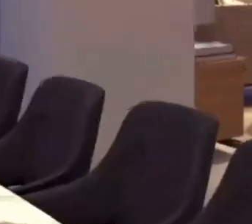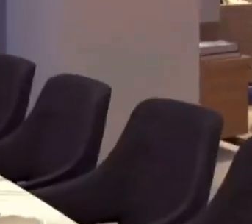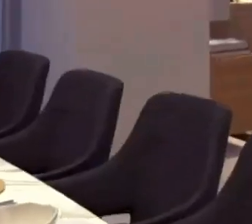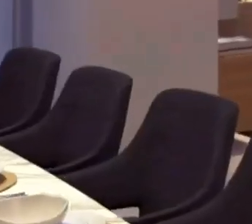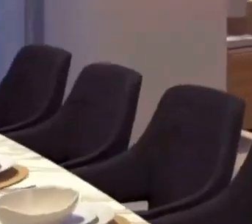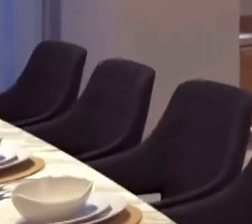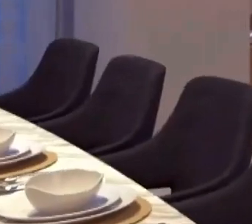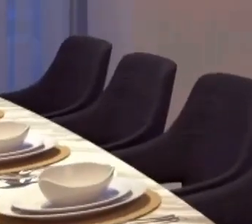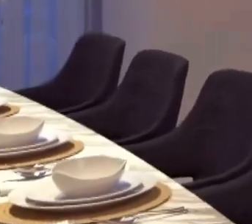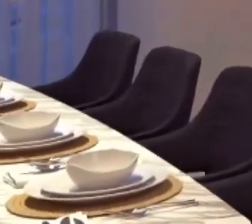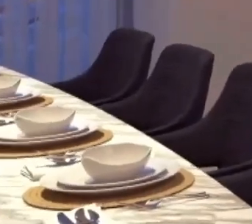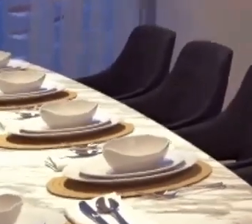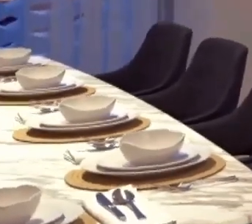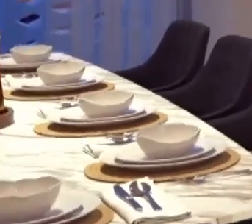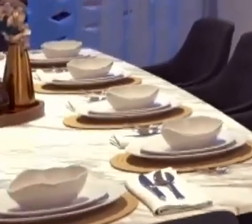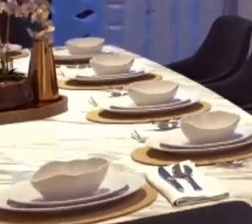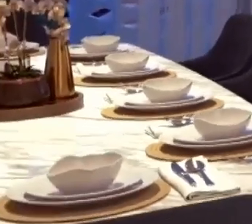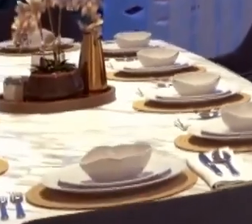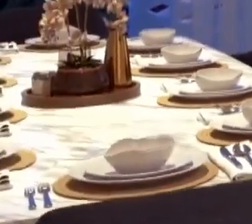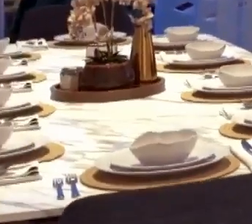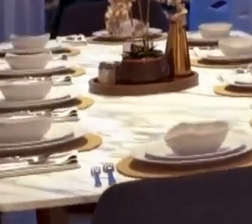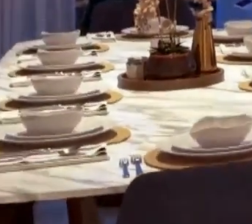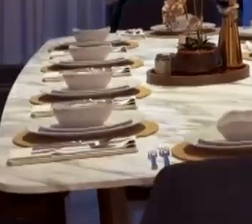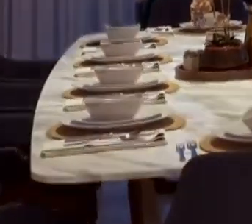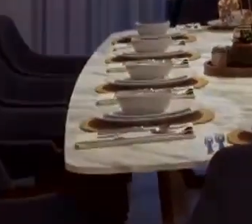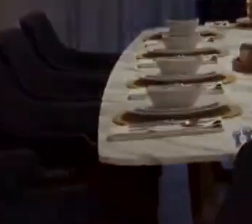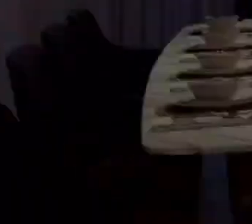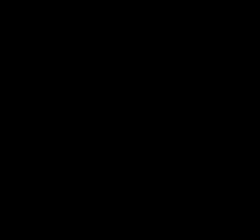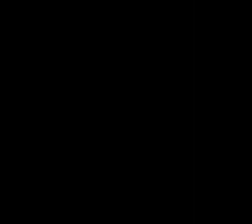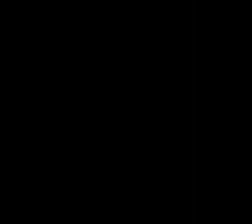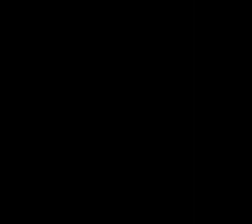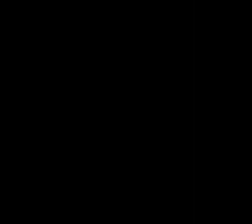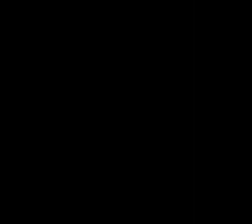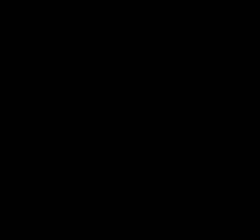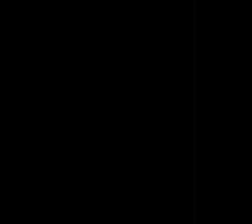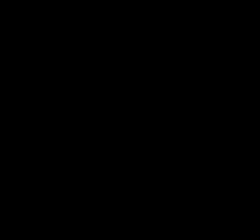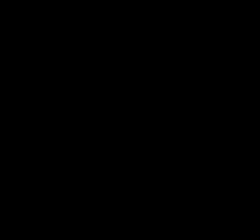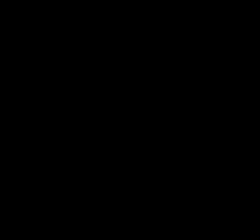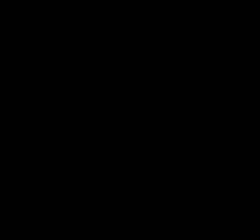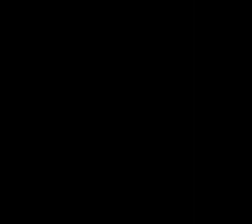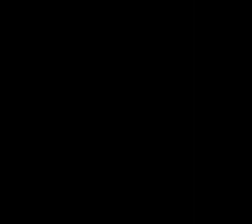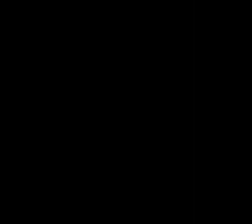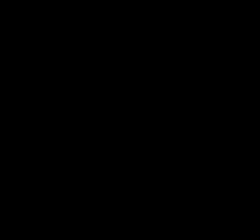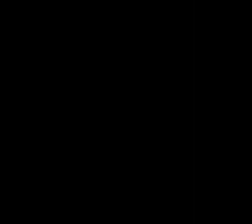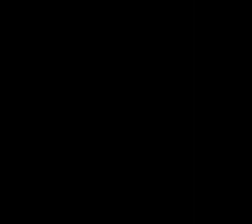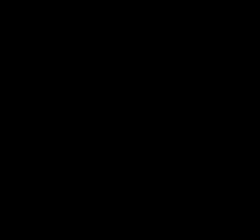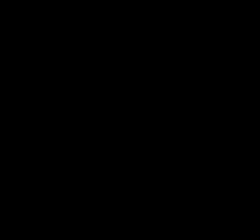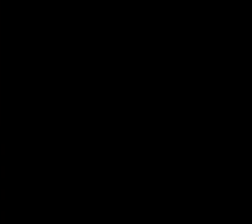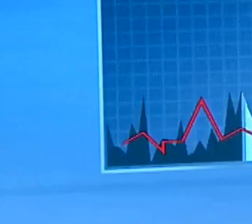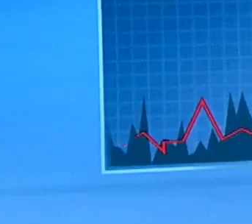ماندرين أورينتال الفاخرة، وأنت بعد تستحق يكون البيت بيتك.